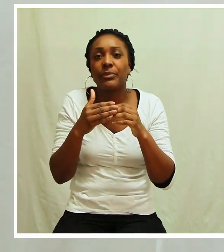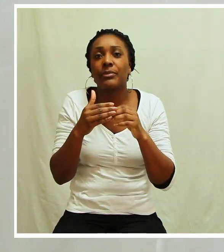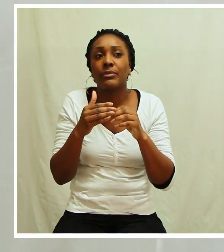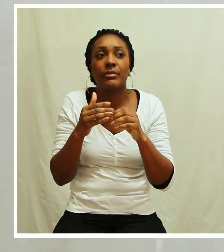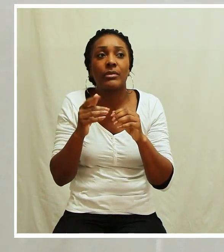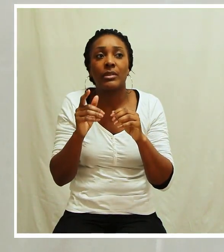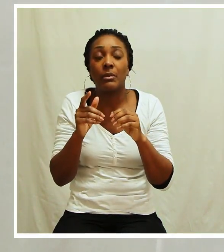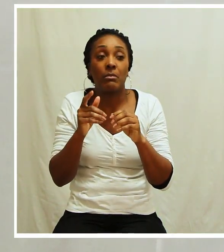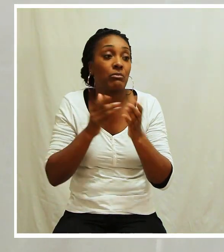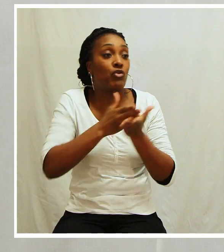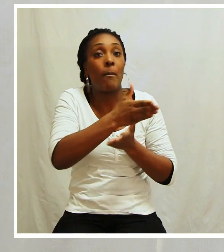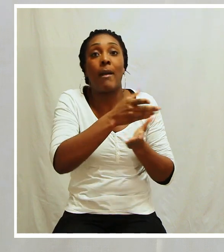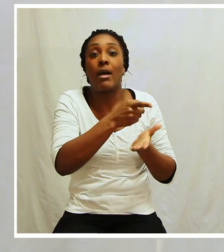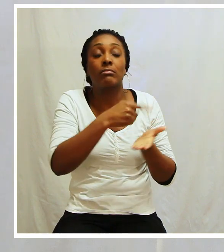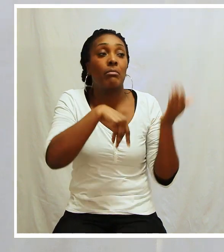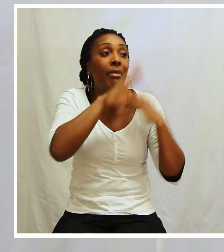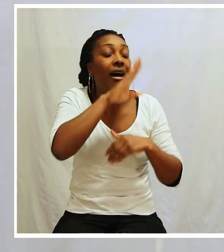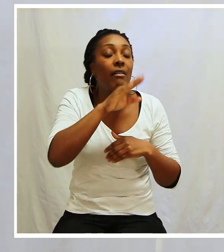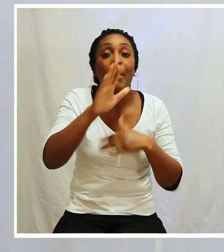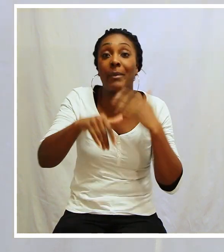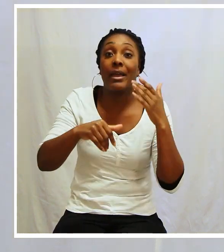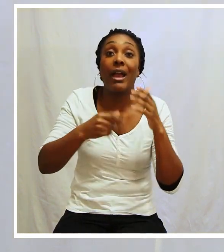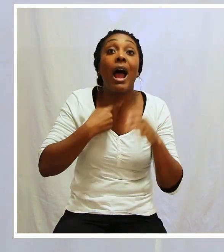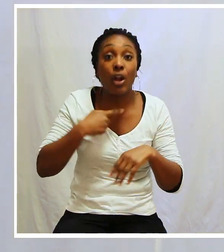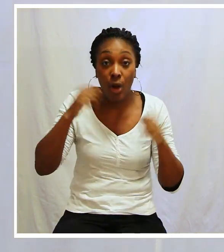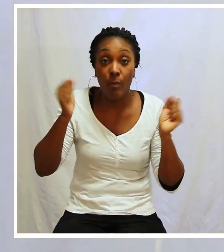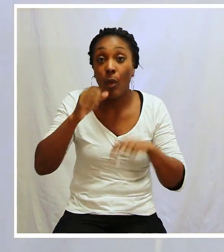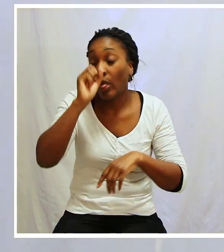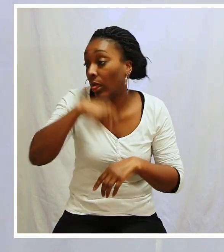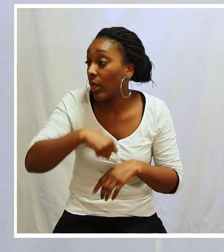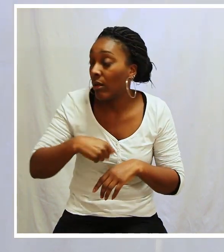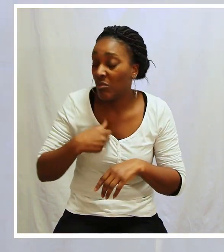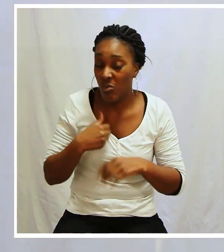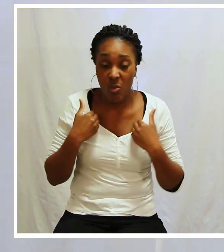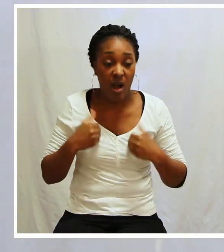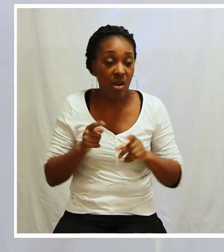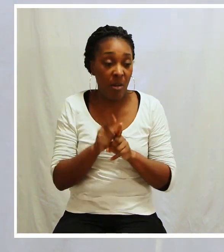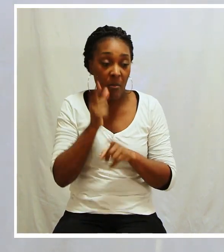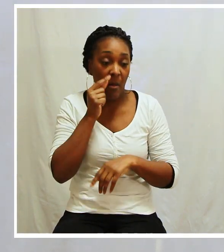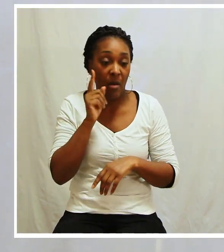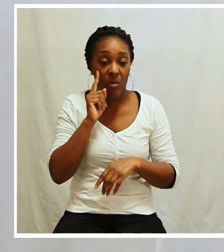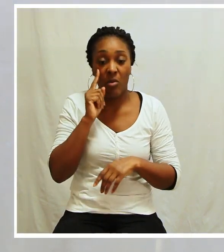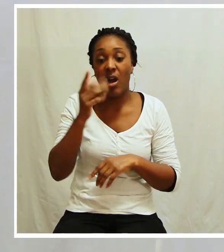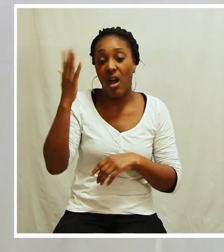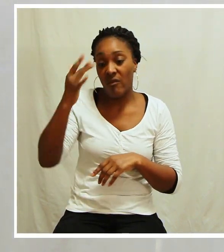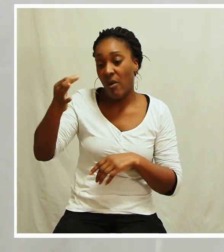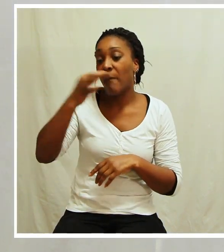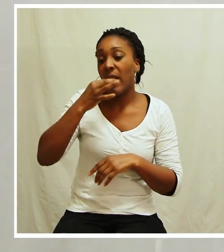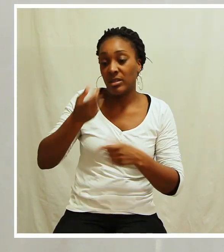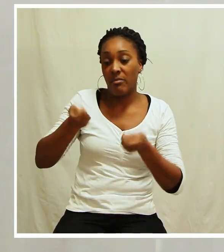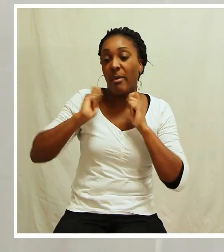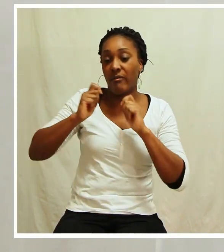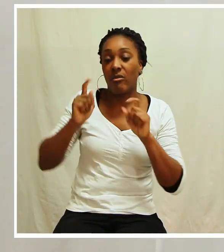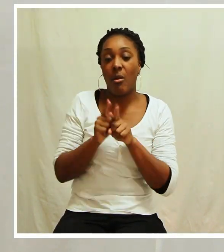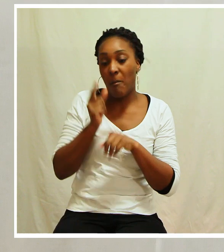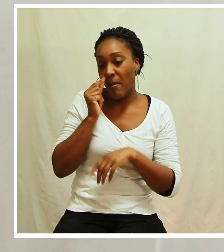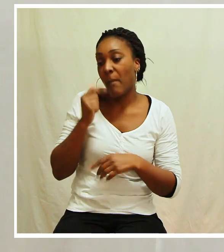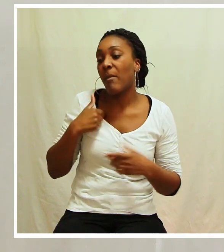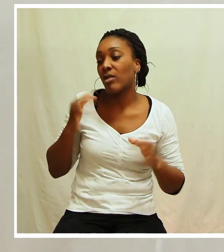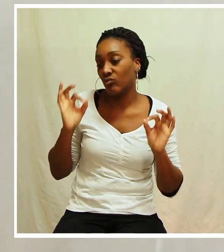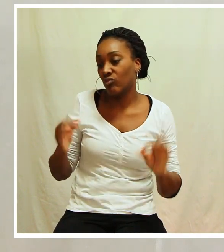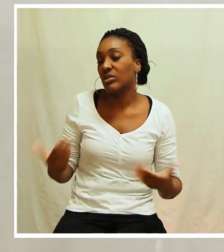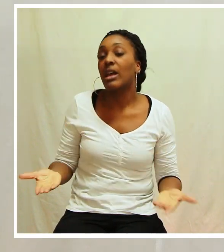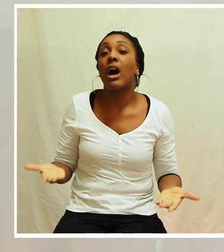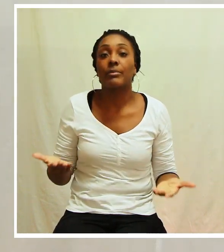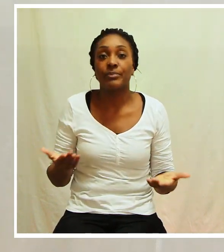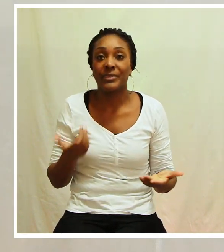alors que c'était pas pour lui et puis il va tomber dans l'alcool plus tard et puis il va dire mais je suis comme mon père parce qu'on m'a dit que j'étais comme mon père. Donc, l'abus